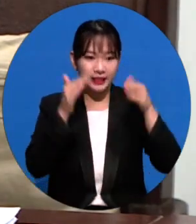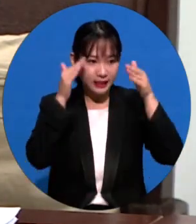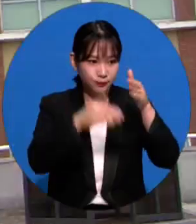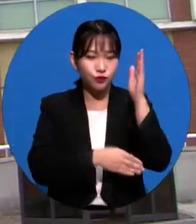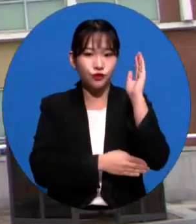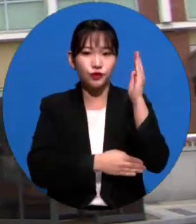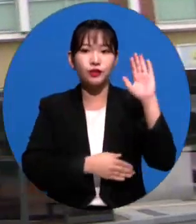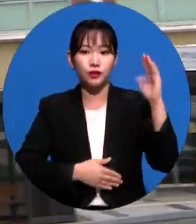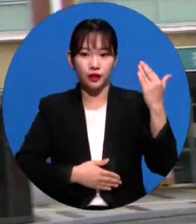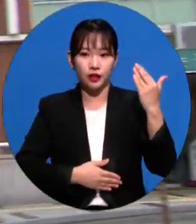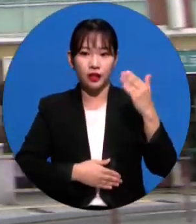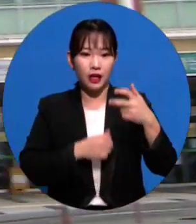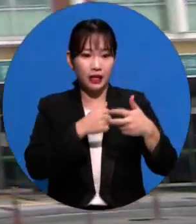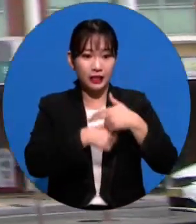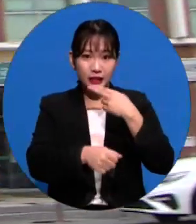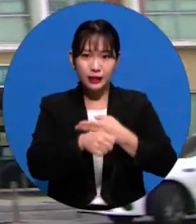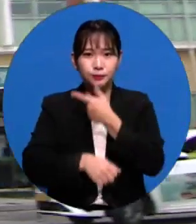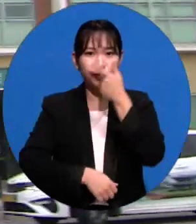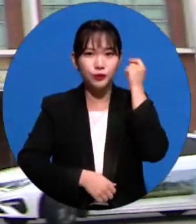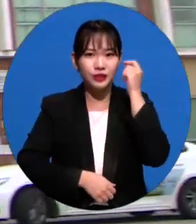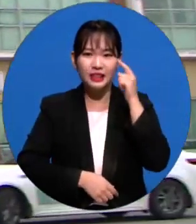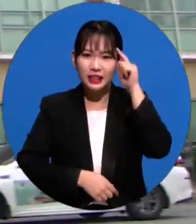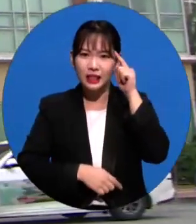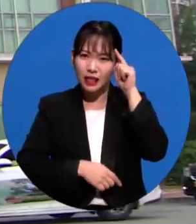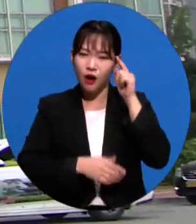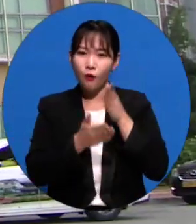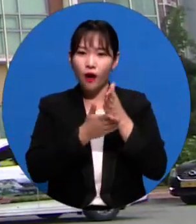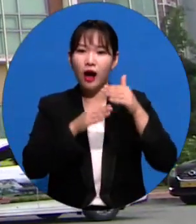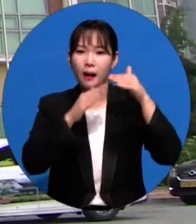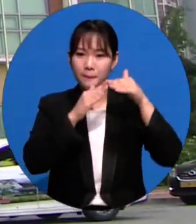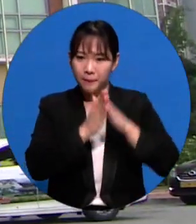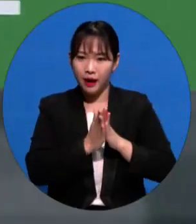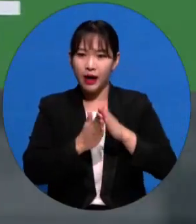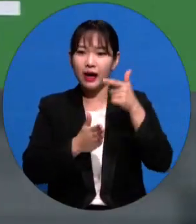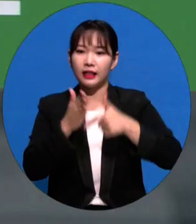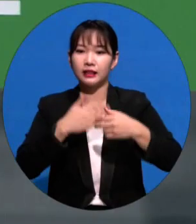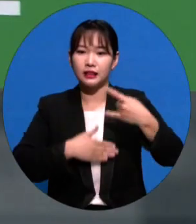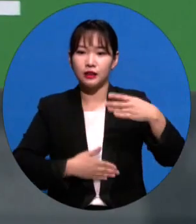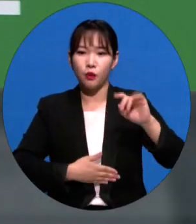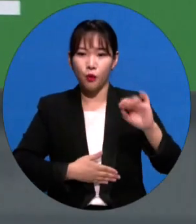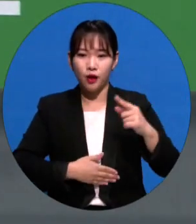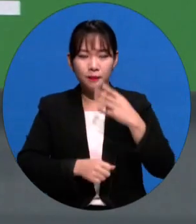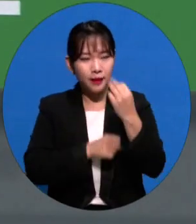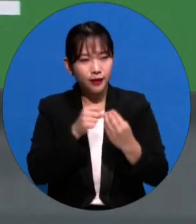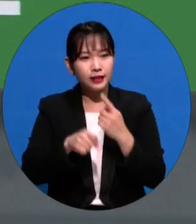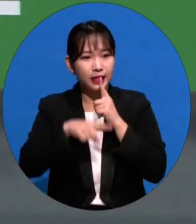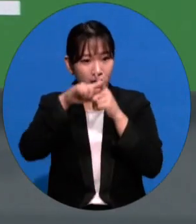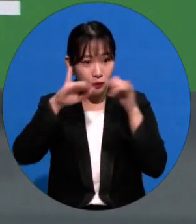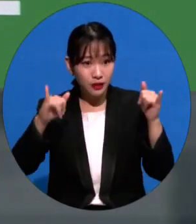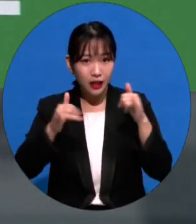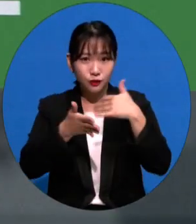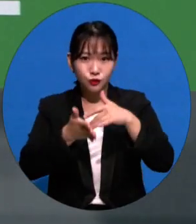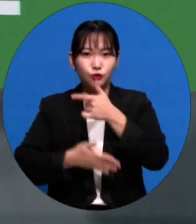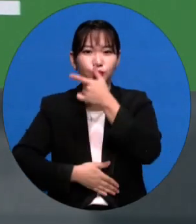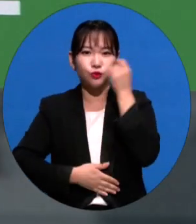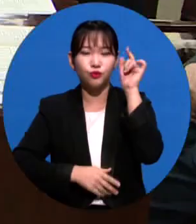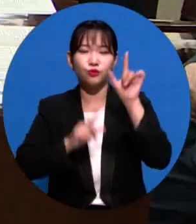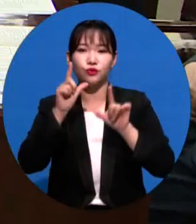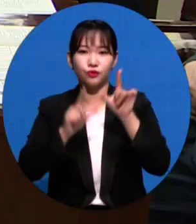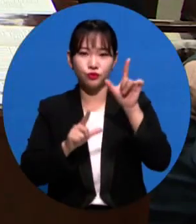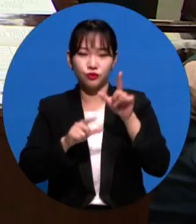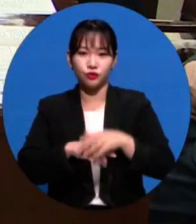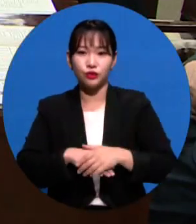다뤄졌습니다. 의사가 부족해 신경과 등을 폐과한 강진의료원은 수년째 간호사 정원도 채우지 못하고 있는